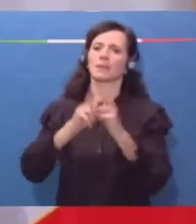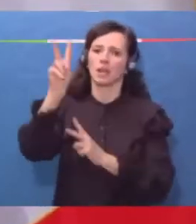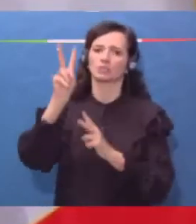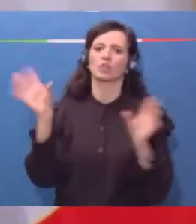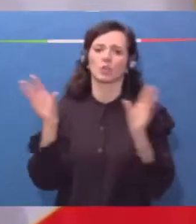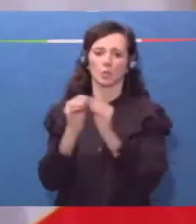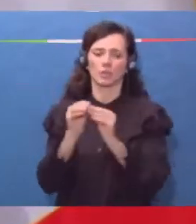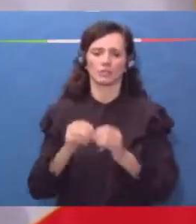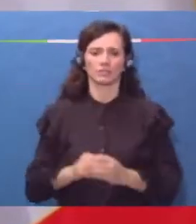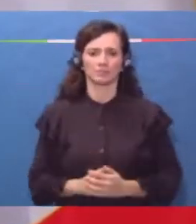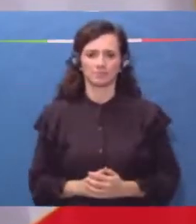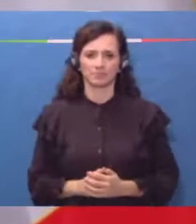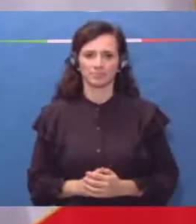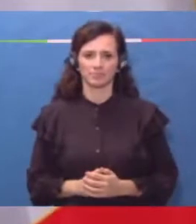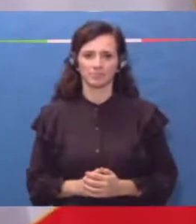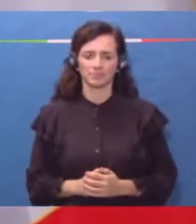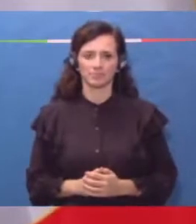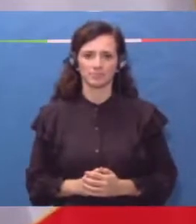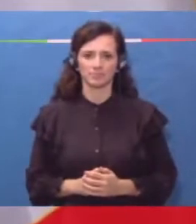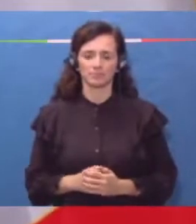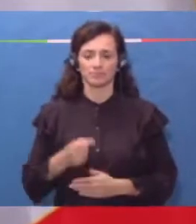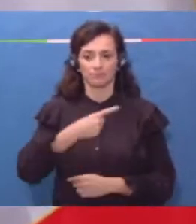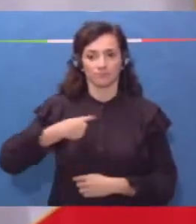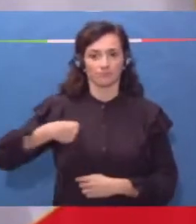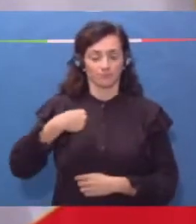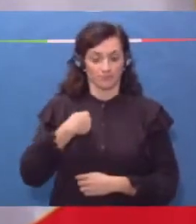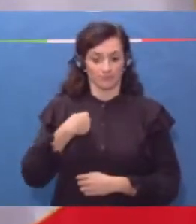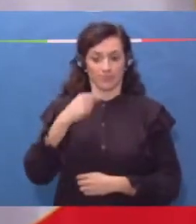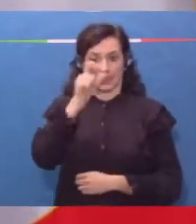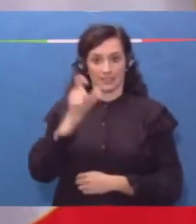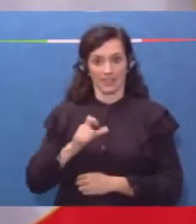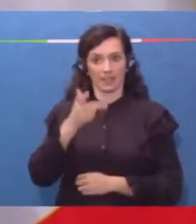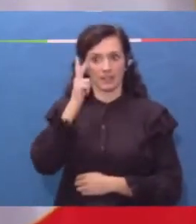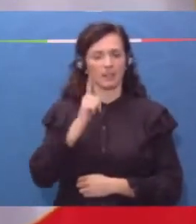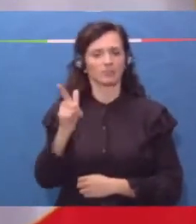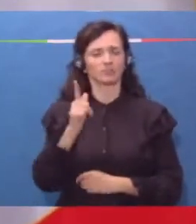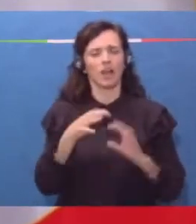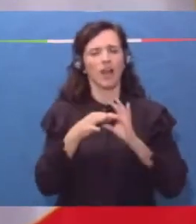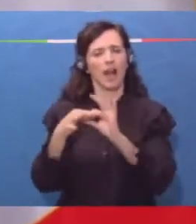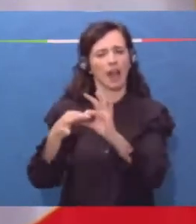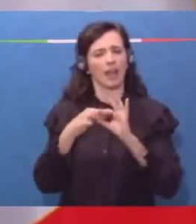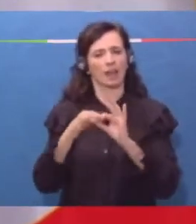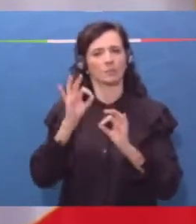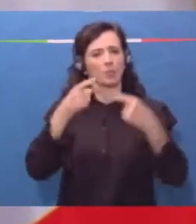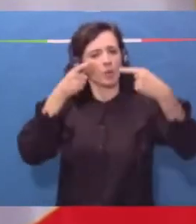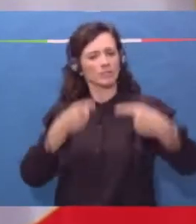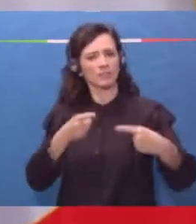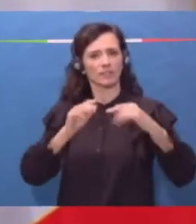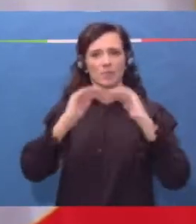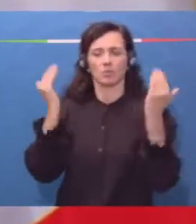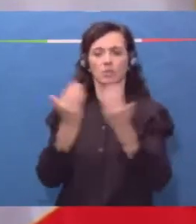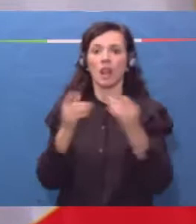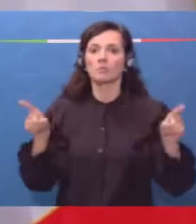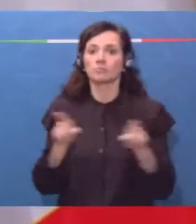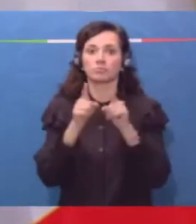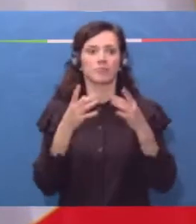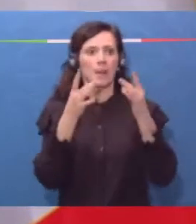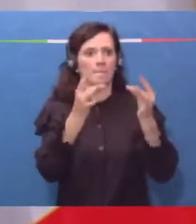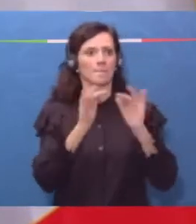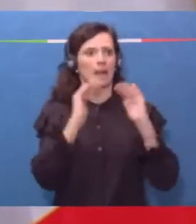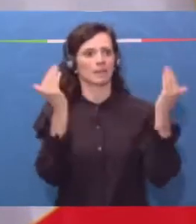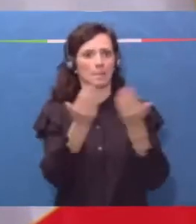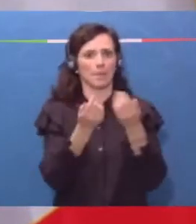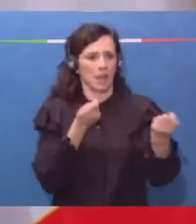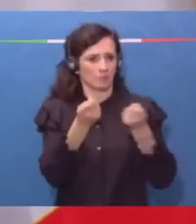Unite. Siamo alleati nelle grandi sfide mondiali, dalla gestione della pandemia